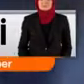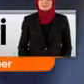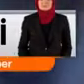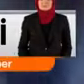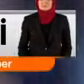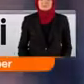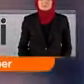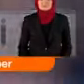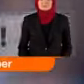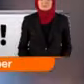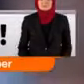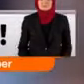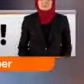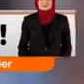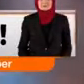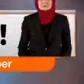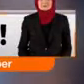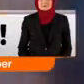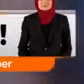var mı